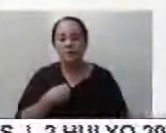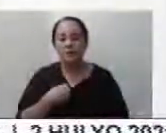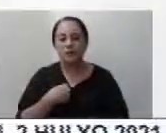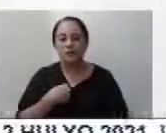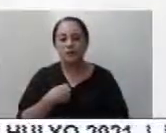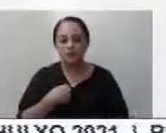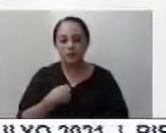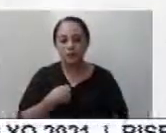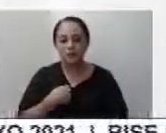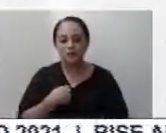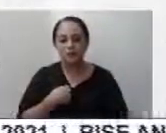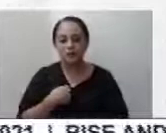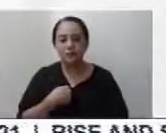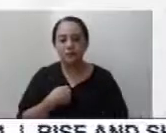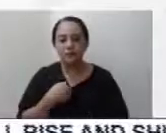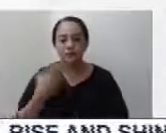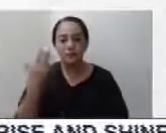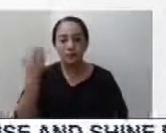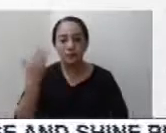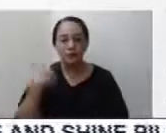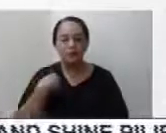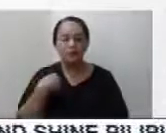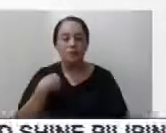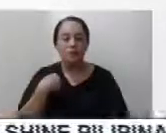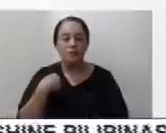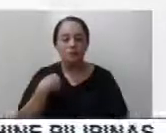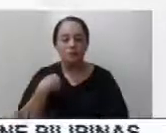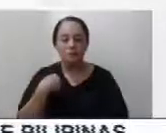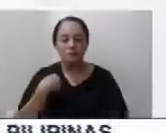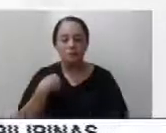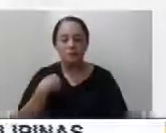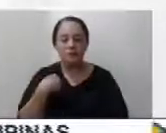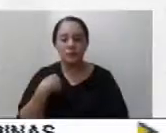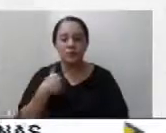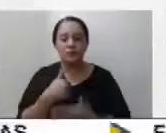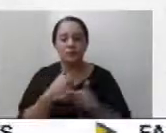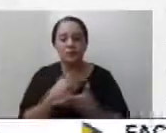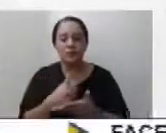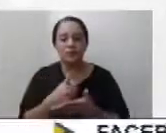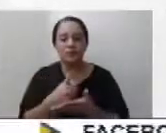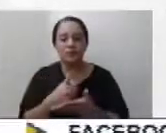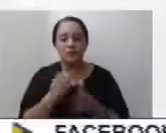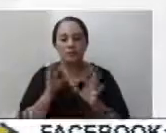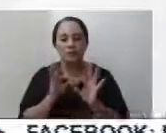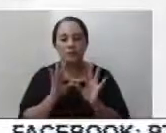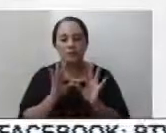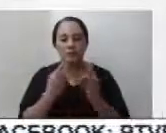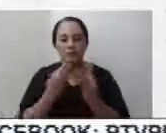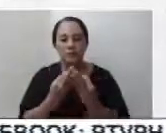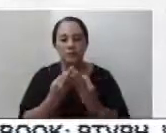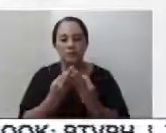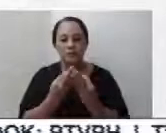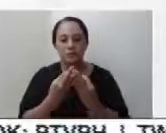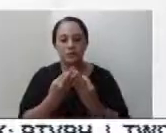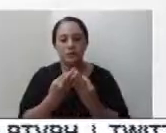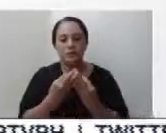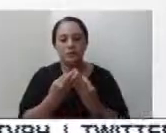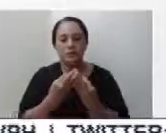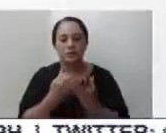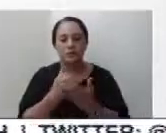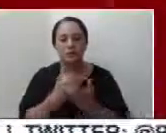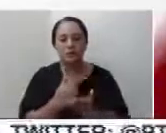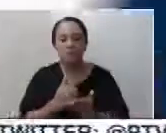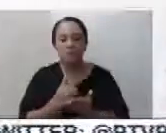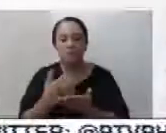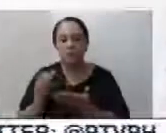ang nabawas sa unemployed persons sa kanilang May 2021 Labor Force Survey kung saan 7.7% ang unemployment